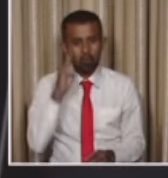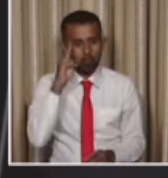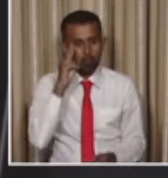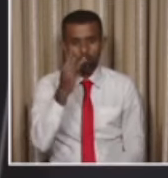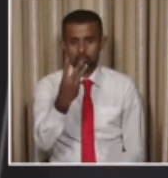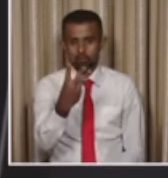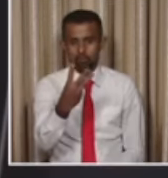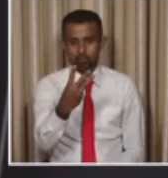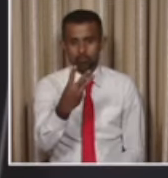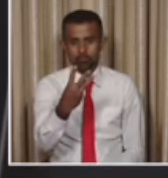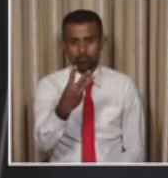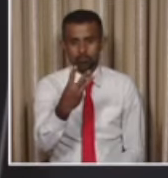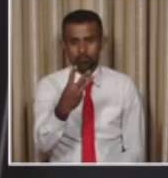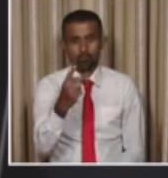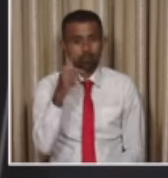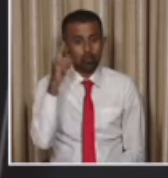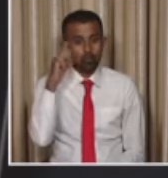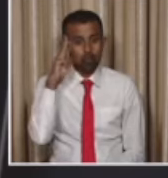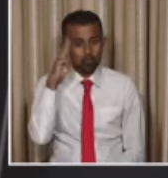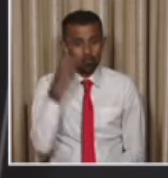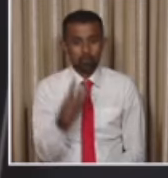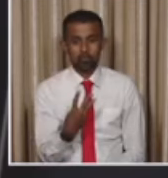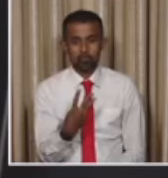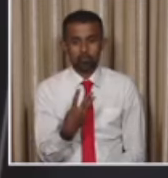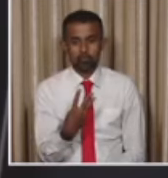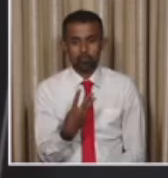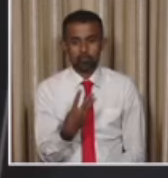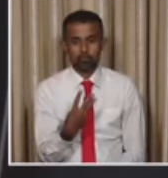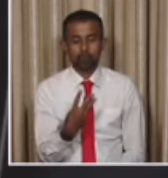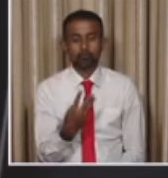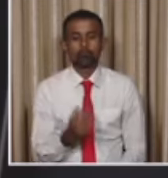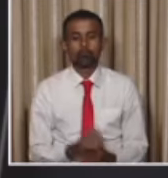තියෙනවා. පොරොන්දු තුන තමයි